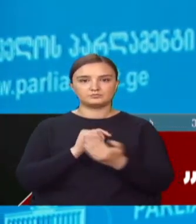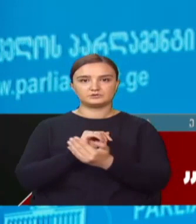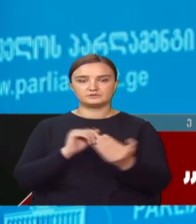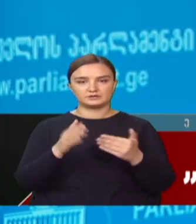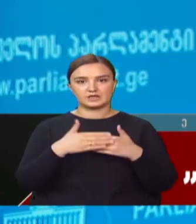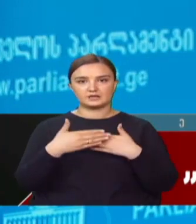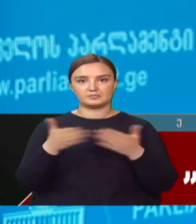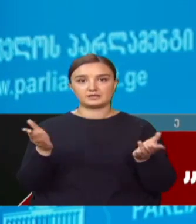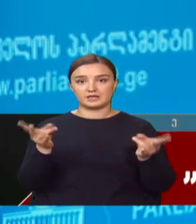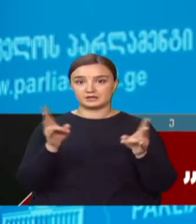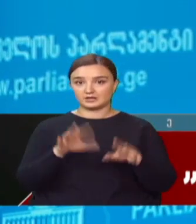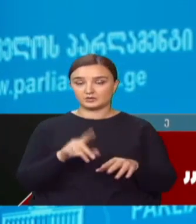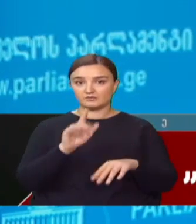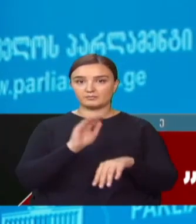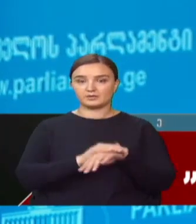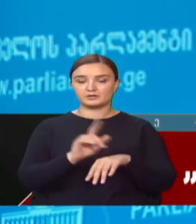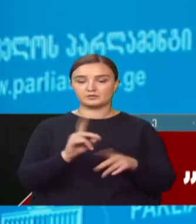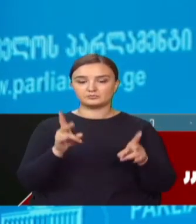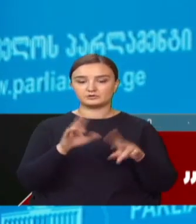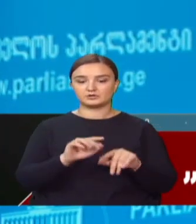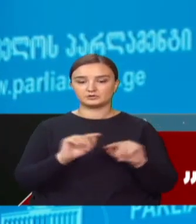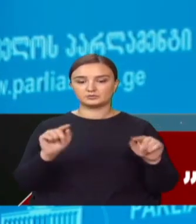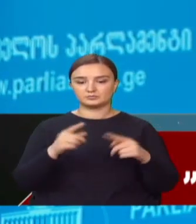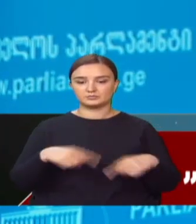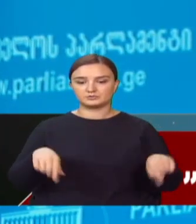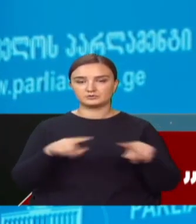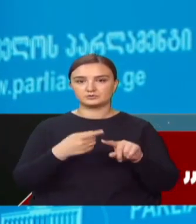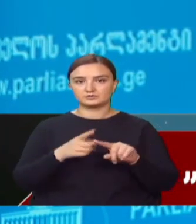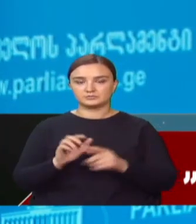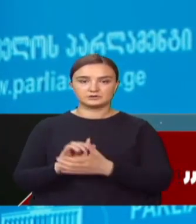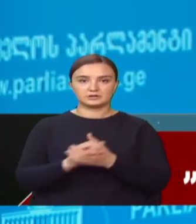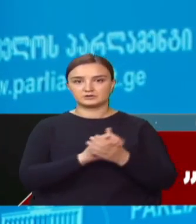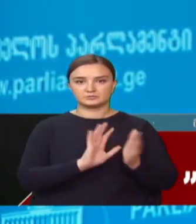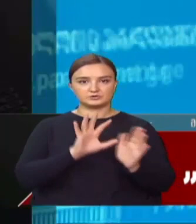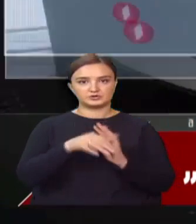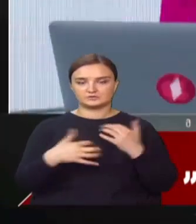ღია დატოვა, თუმცა ფაქტია, რომ დანარჩენი ოპოზიცია ამ გაერთიანებაში